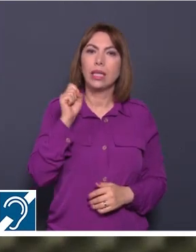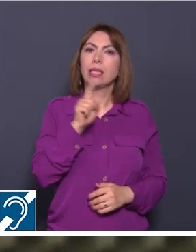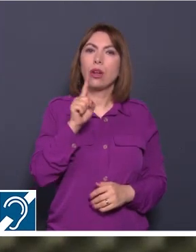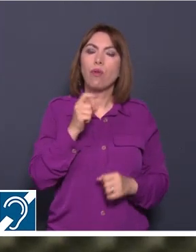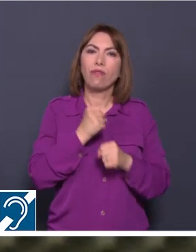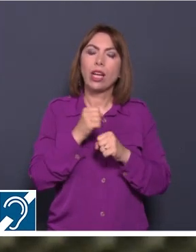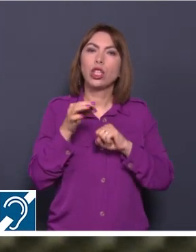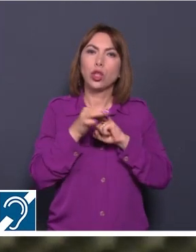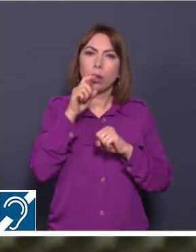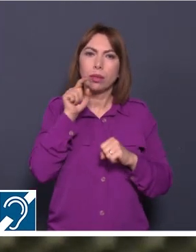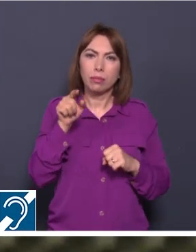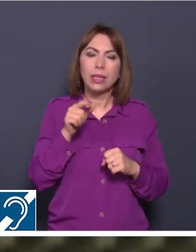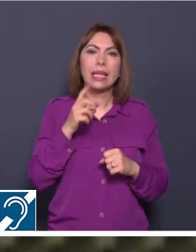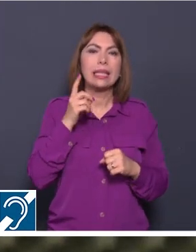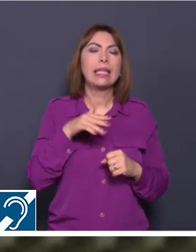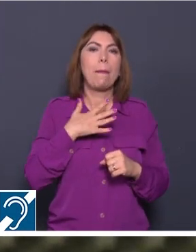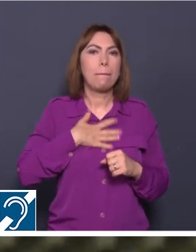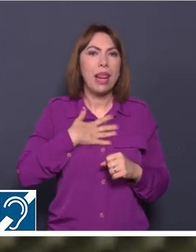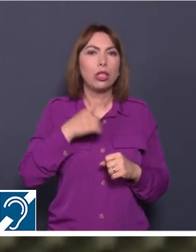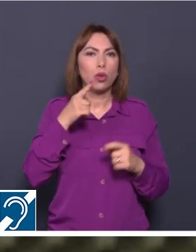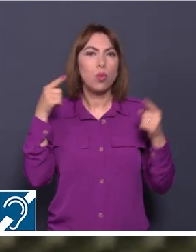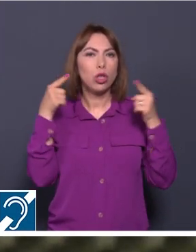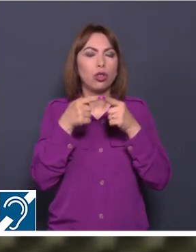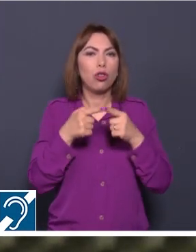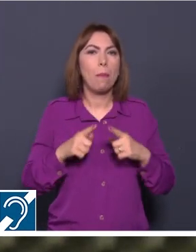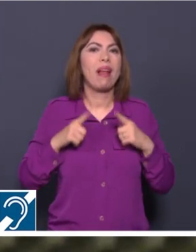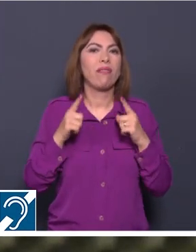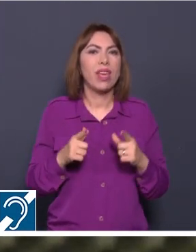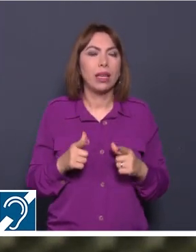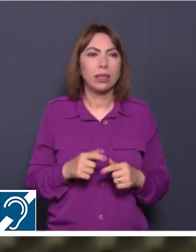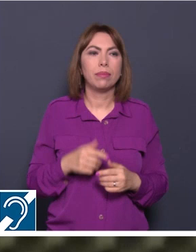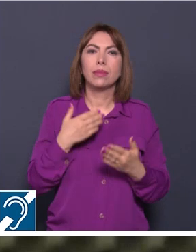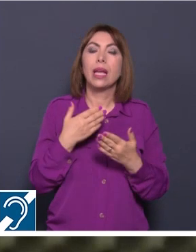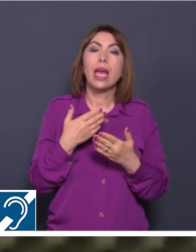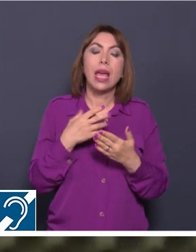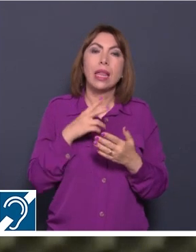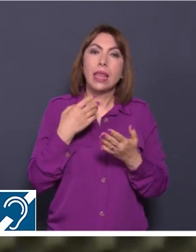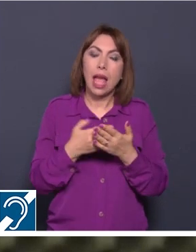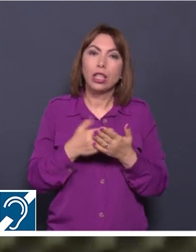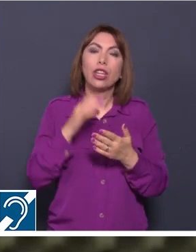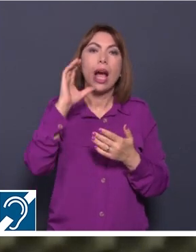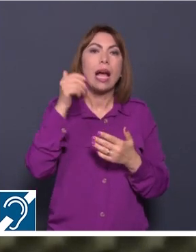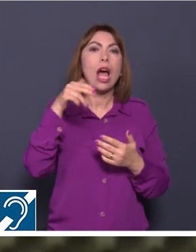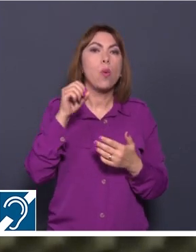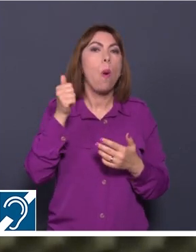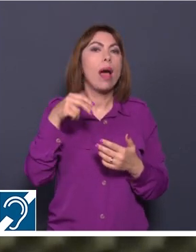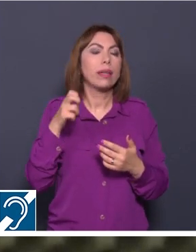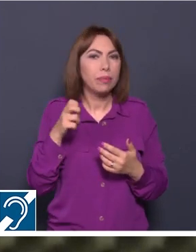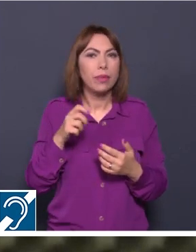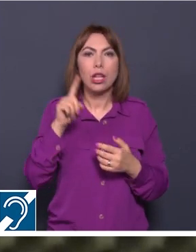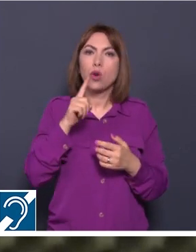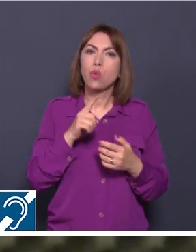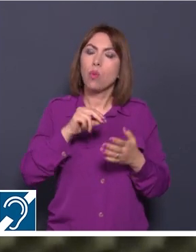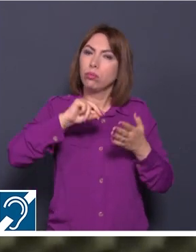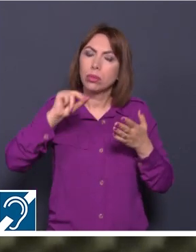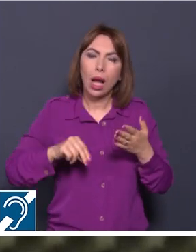soții din plăcere un scop al vieții. De aceea și canoanele nu